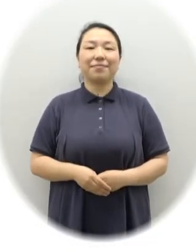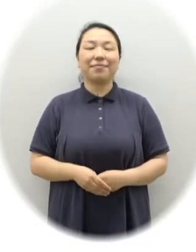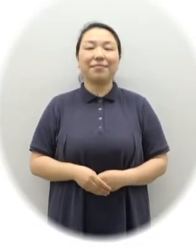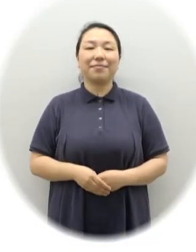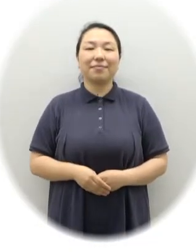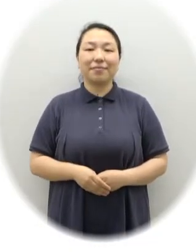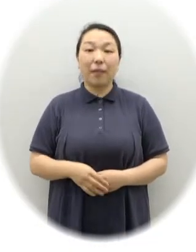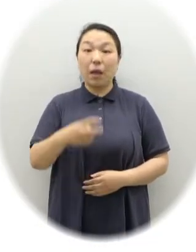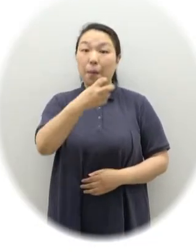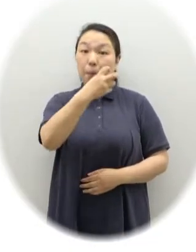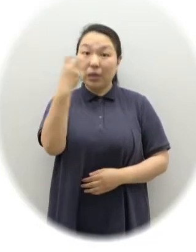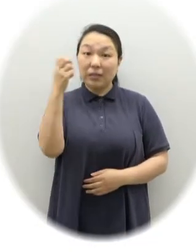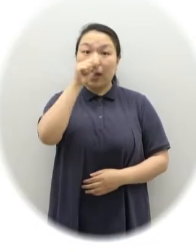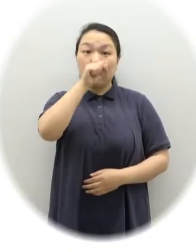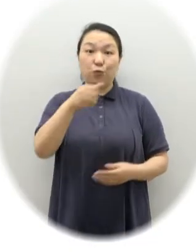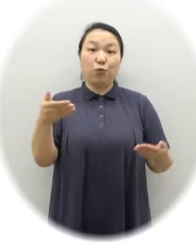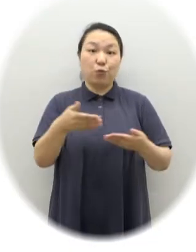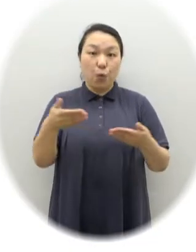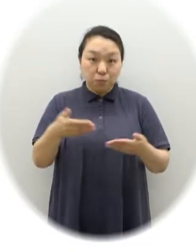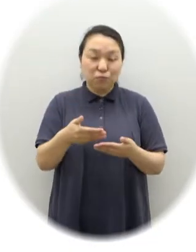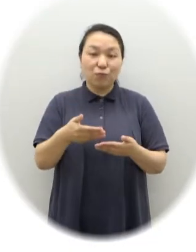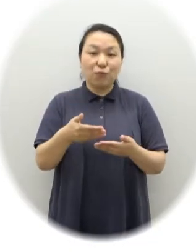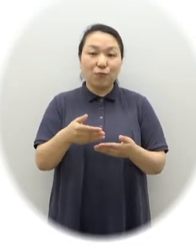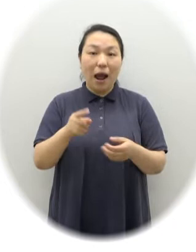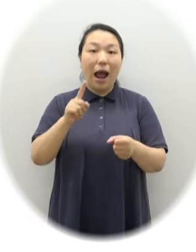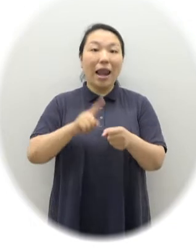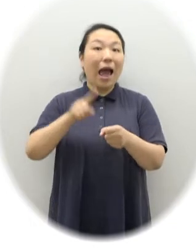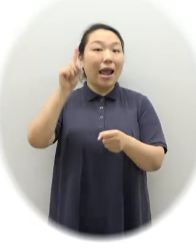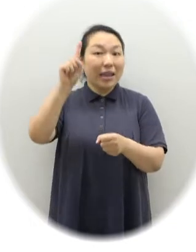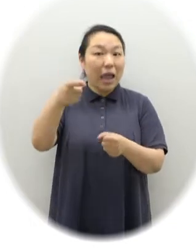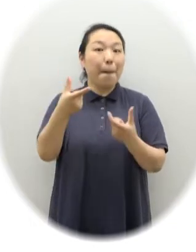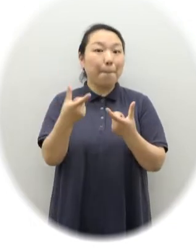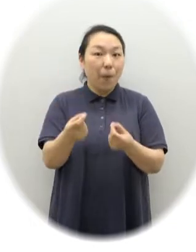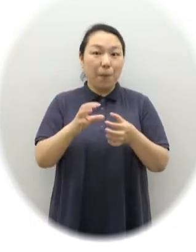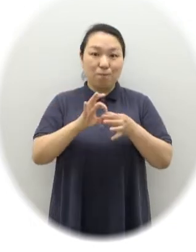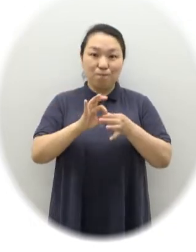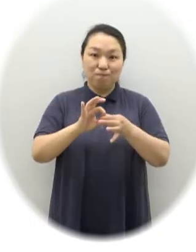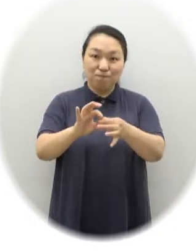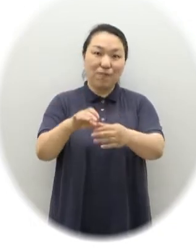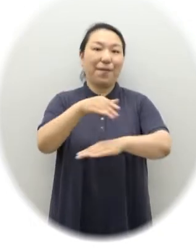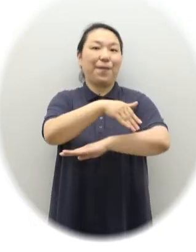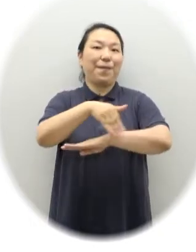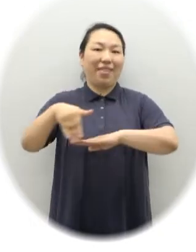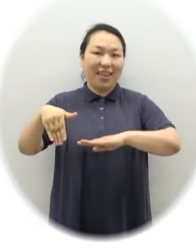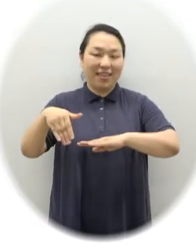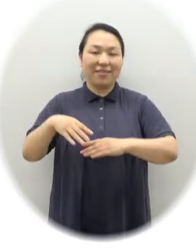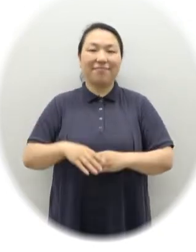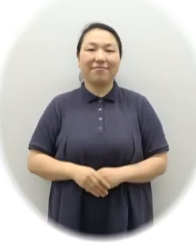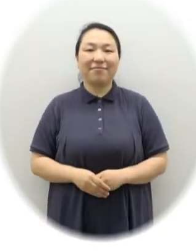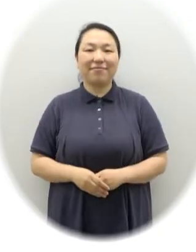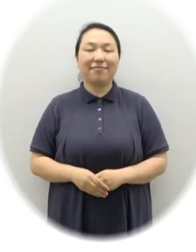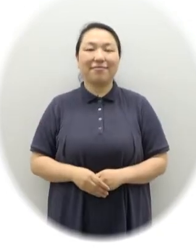いわき市では見つけてグッジョブの取り組みを来年度も続ける予定です。